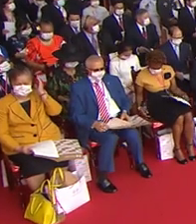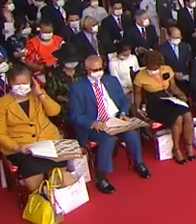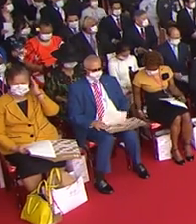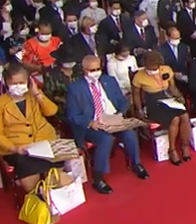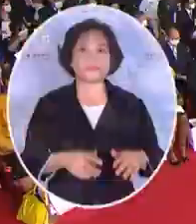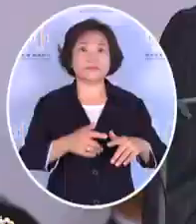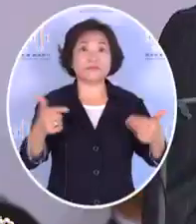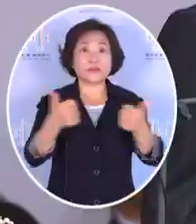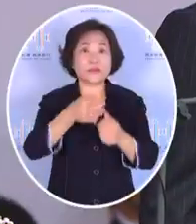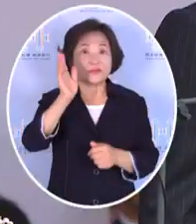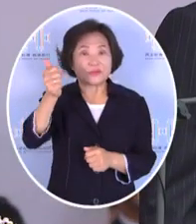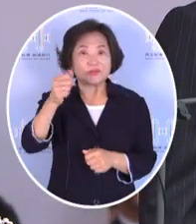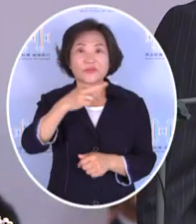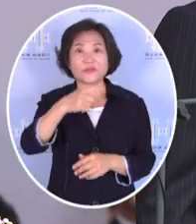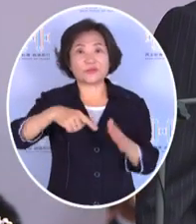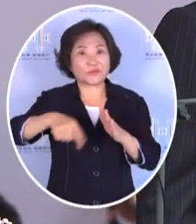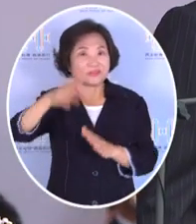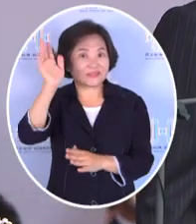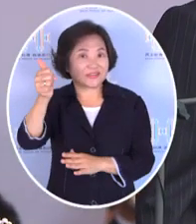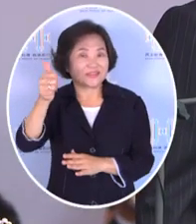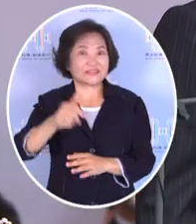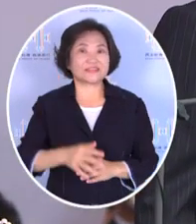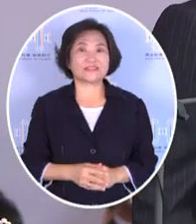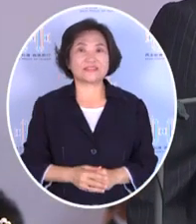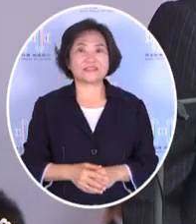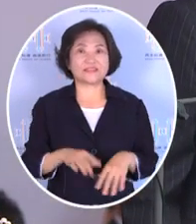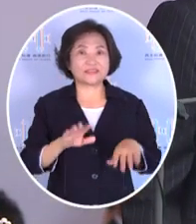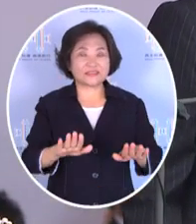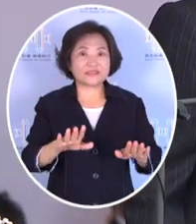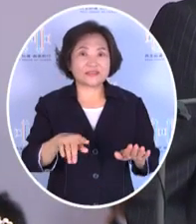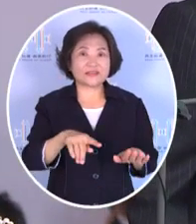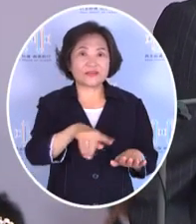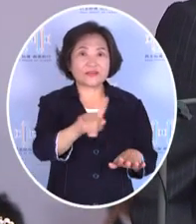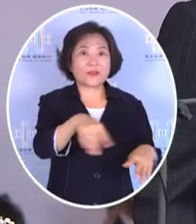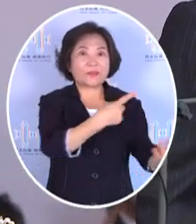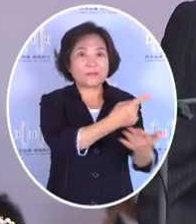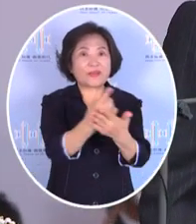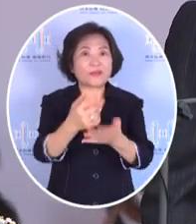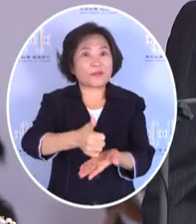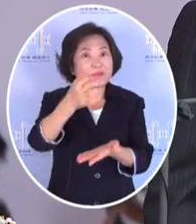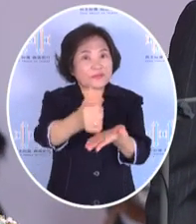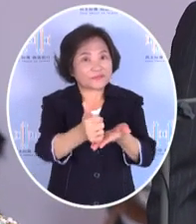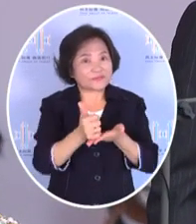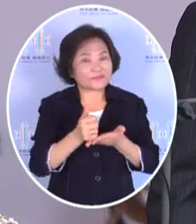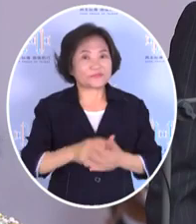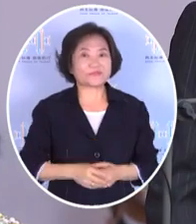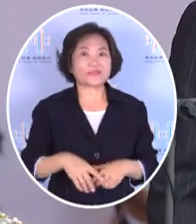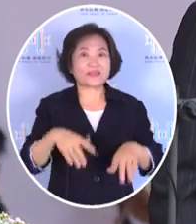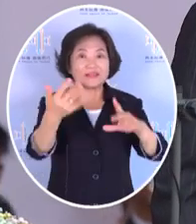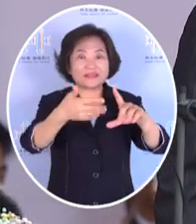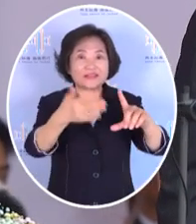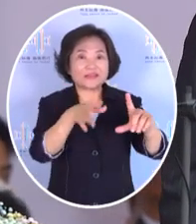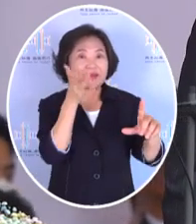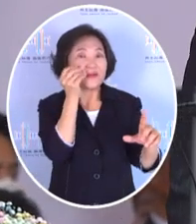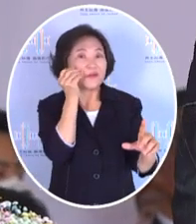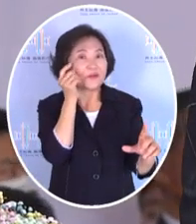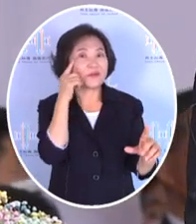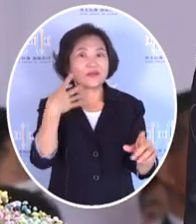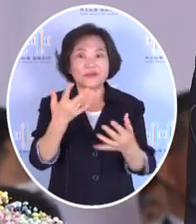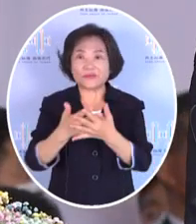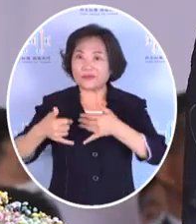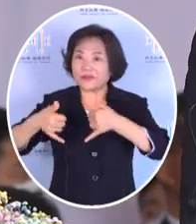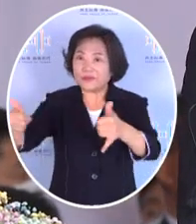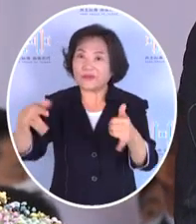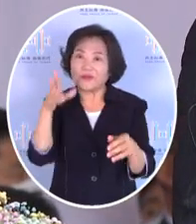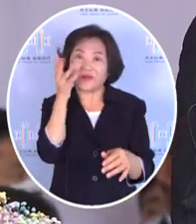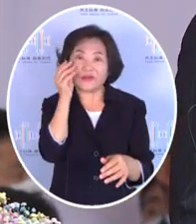大会主席刘锡坤院长，现场各位贵宾，电视机前还有网络